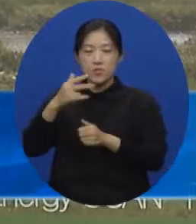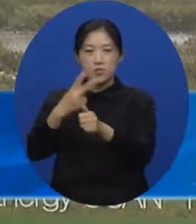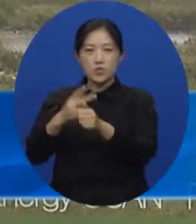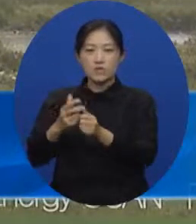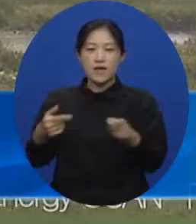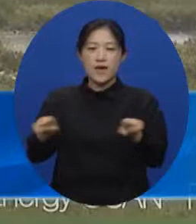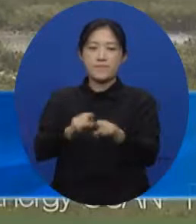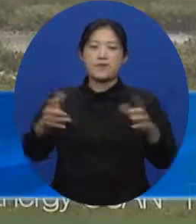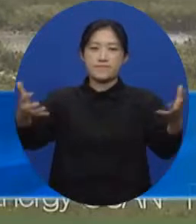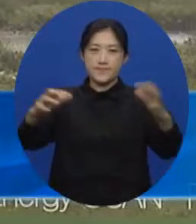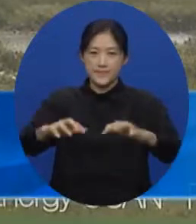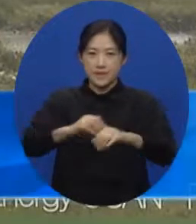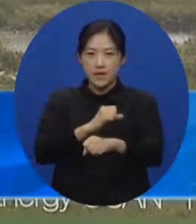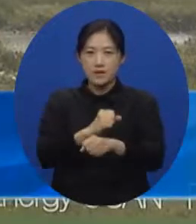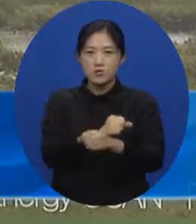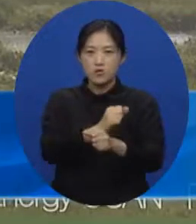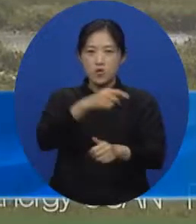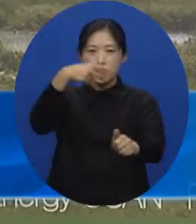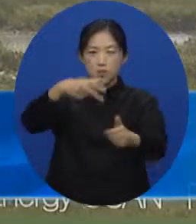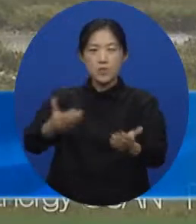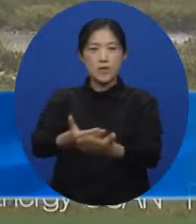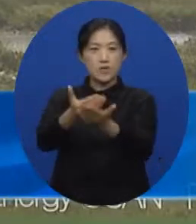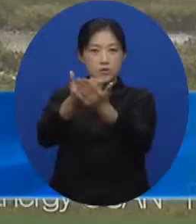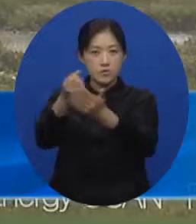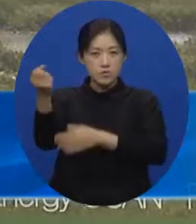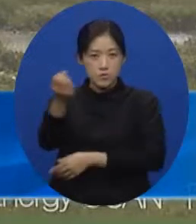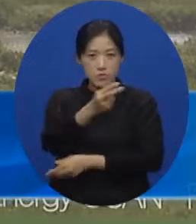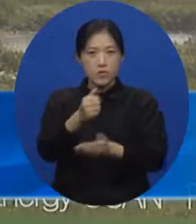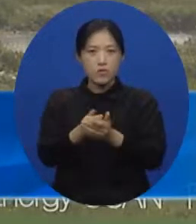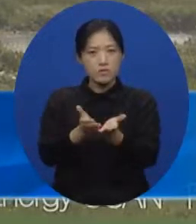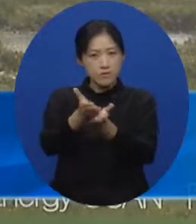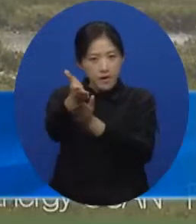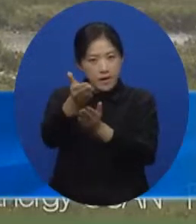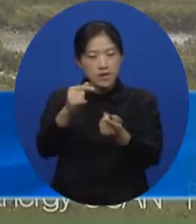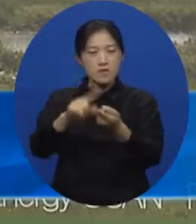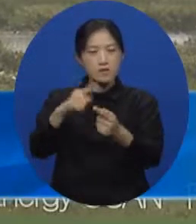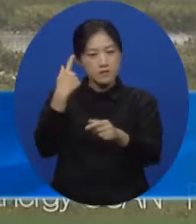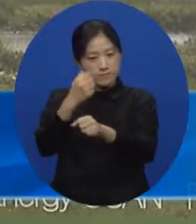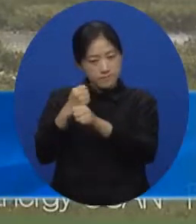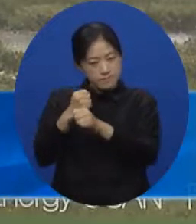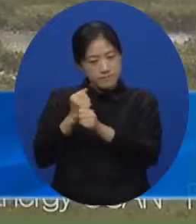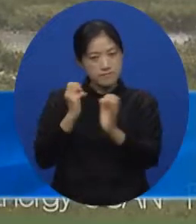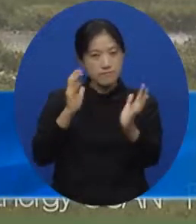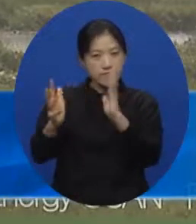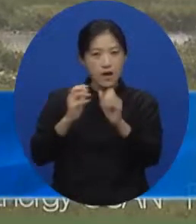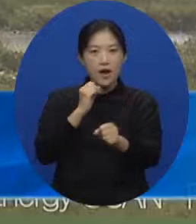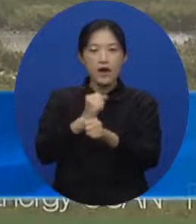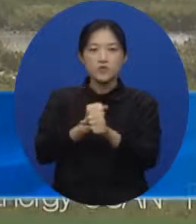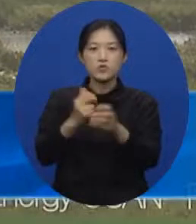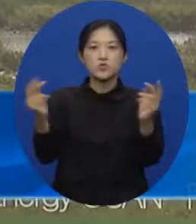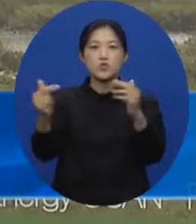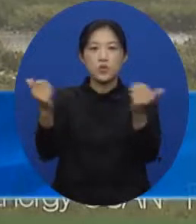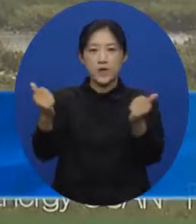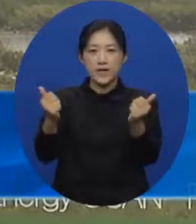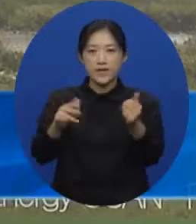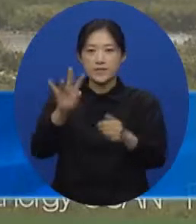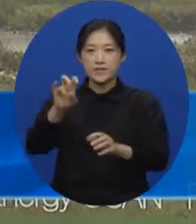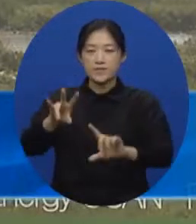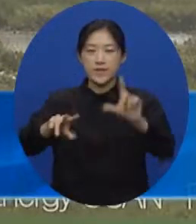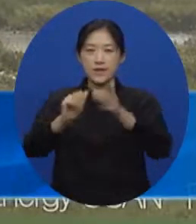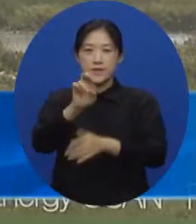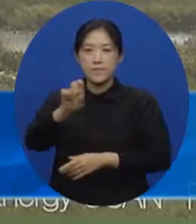학부모, 교사가 함께 참여해 교육의 활성화와 발전 방향을 모색하는 토론회가 지난